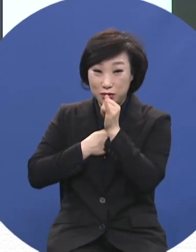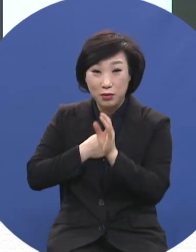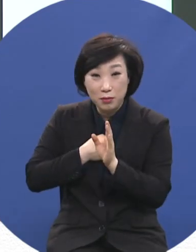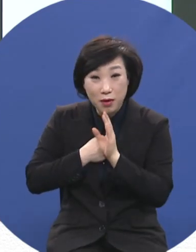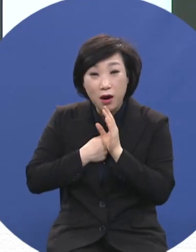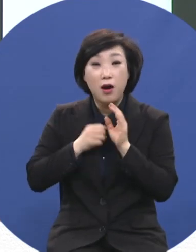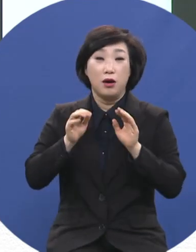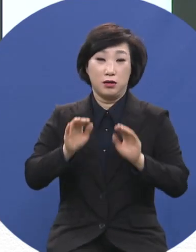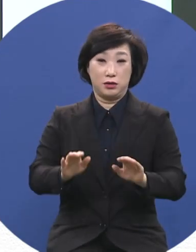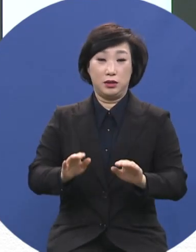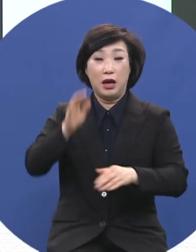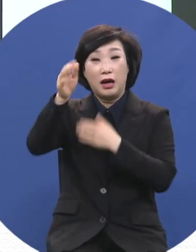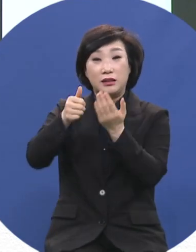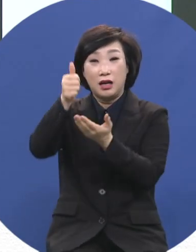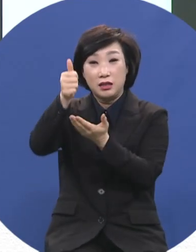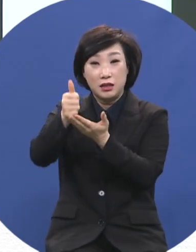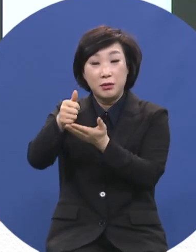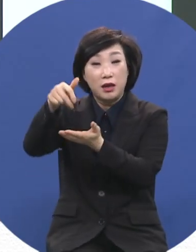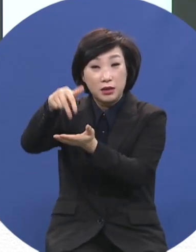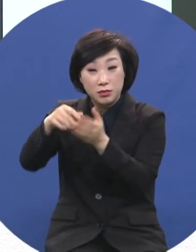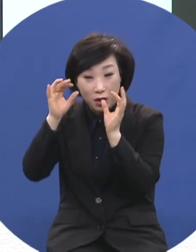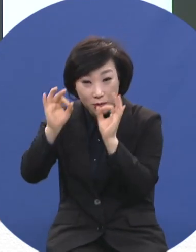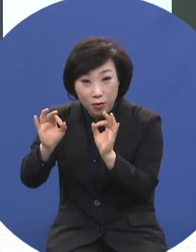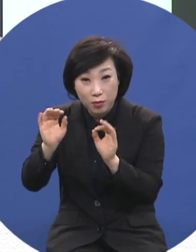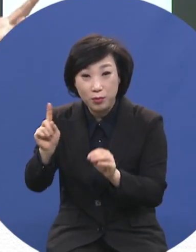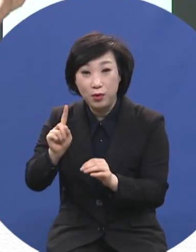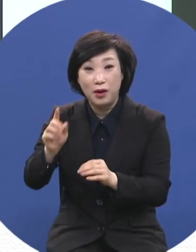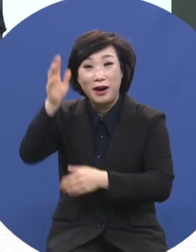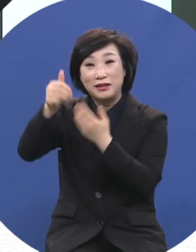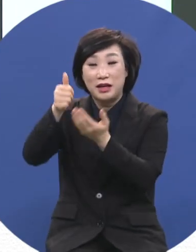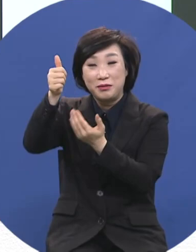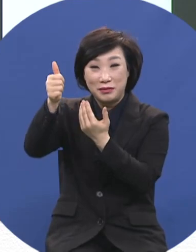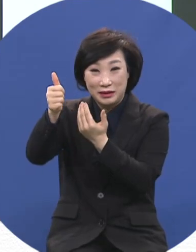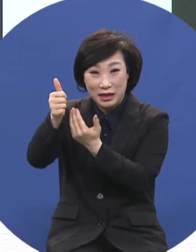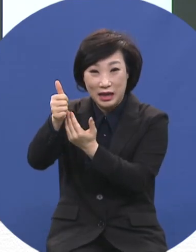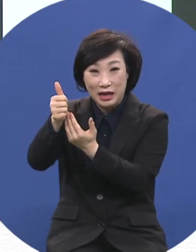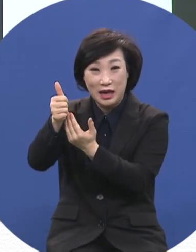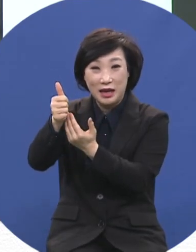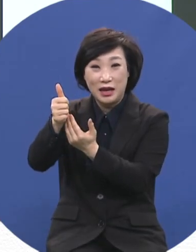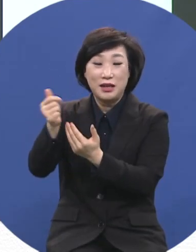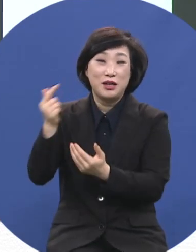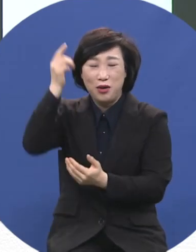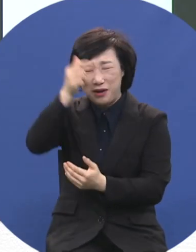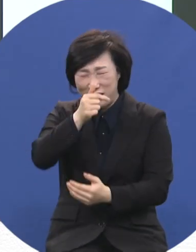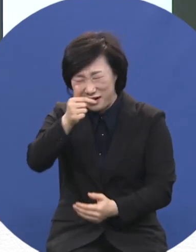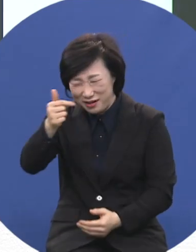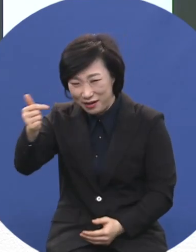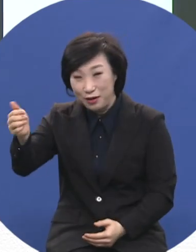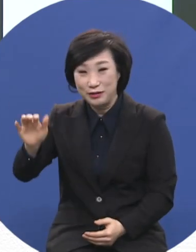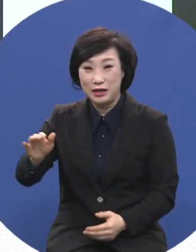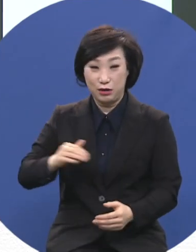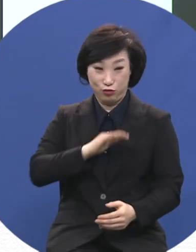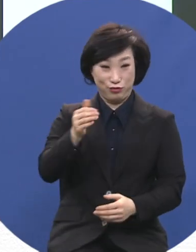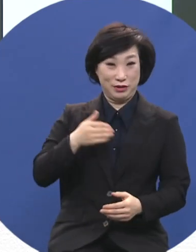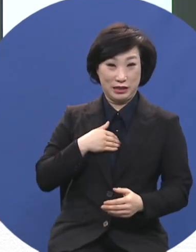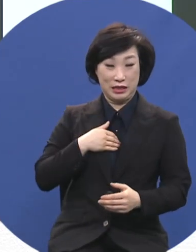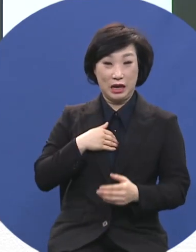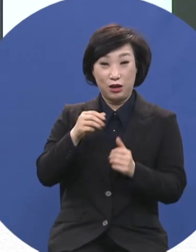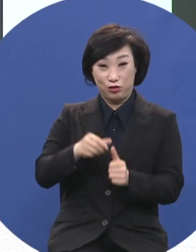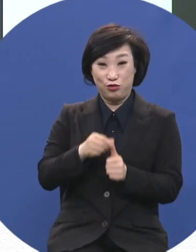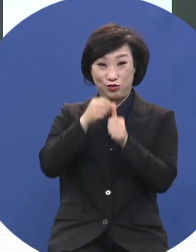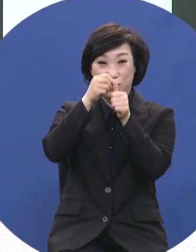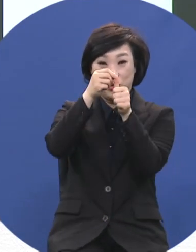그러나 하나님께서 볼 때는 하나님에게는 큰 영광이요 우리에게는